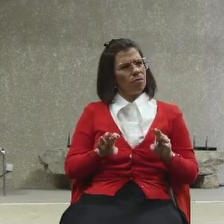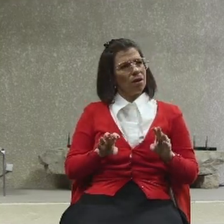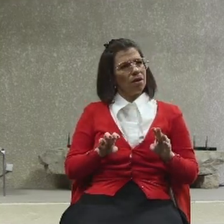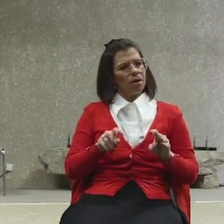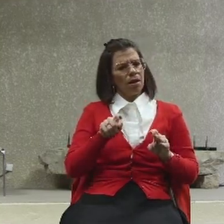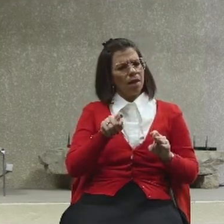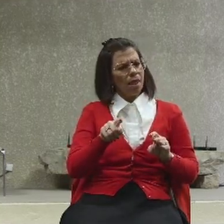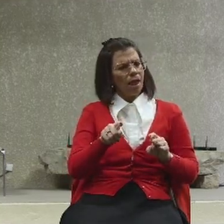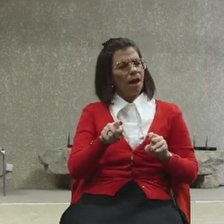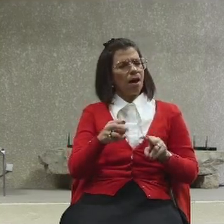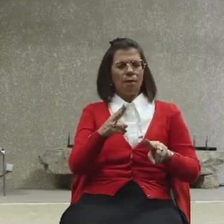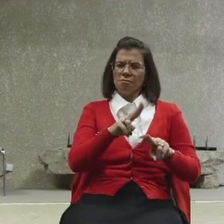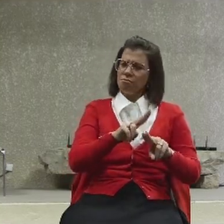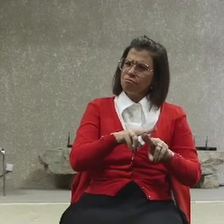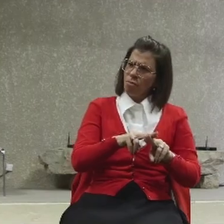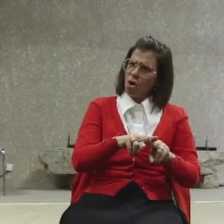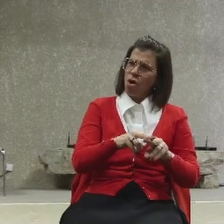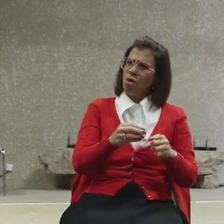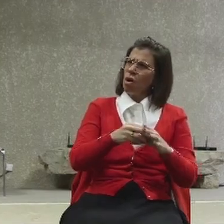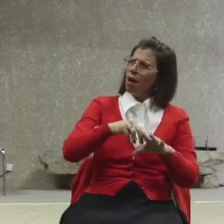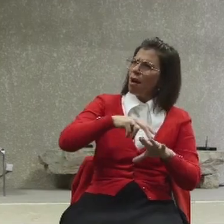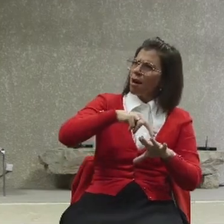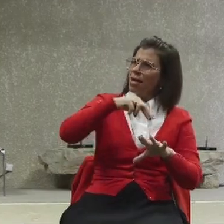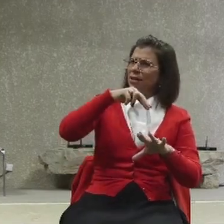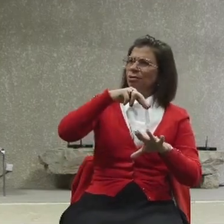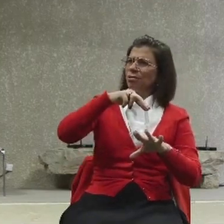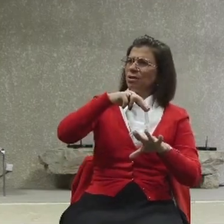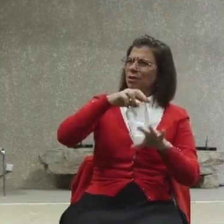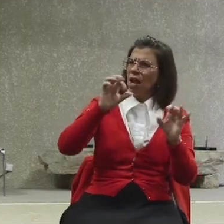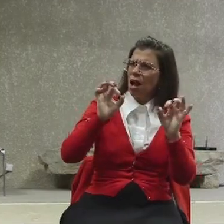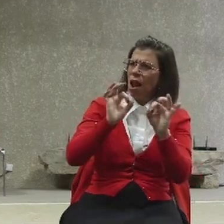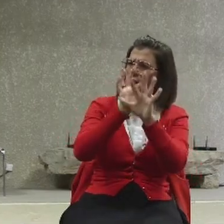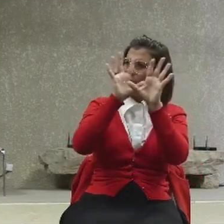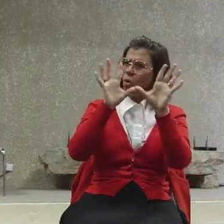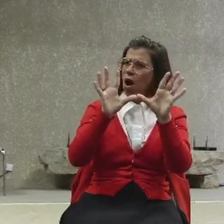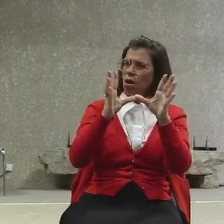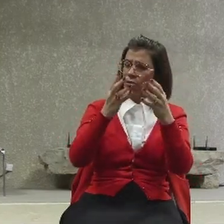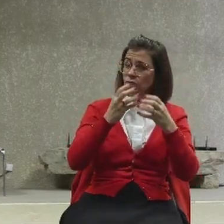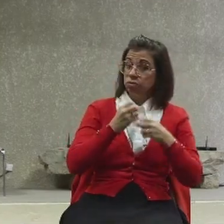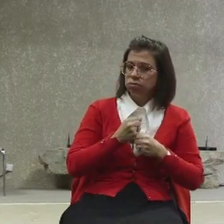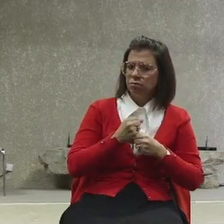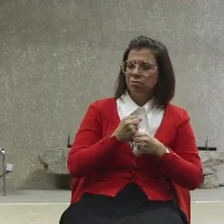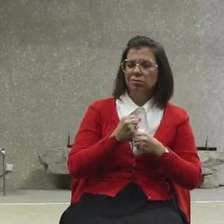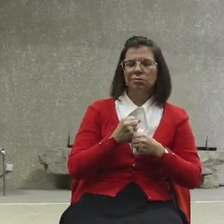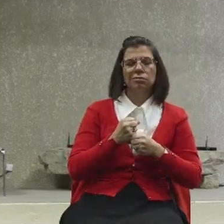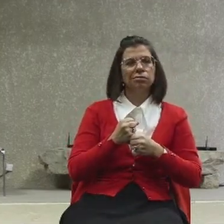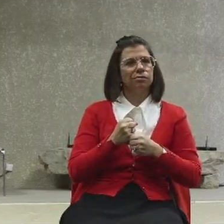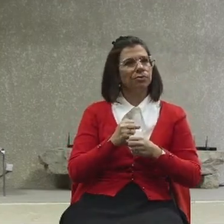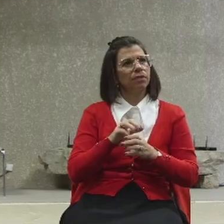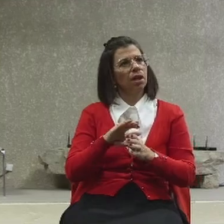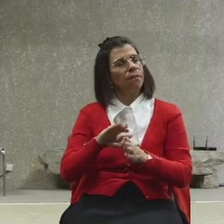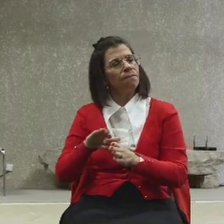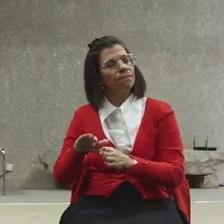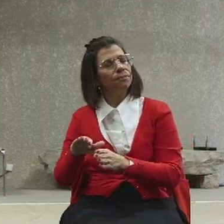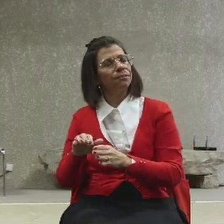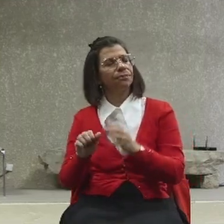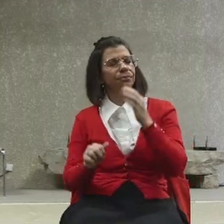de tout pour essayer. Ils changent de femme même. Ils changent d'amis,